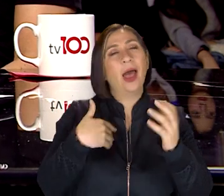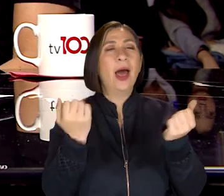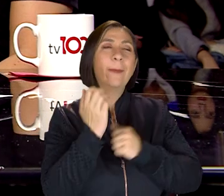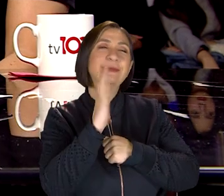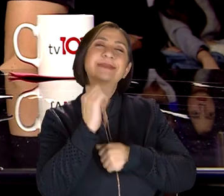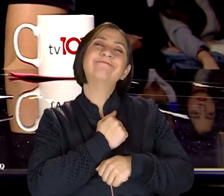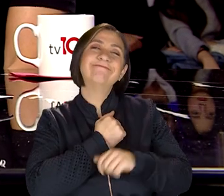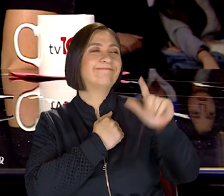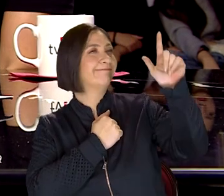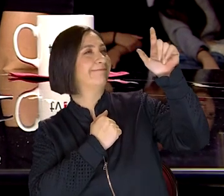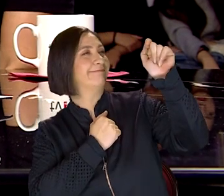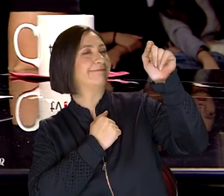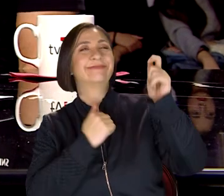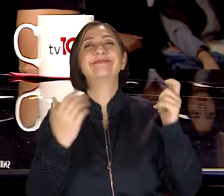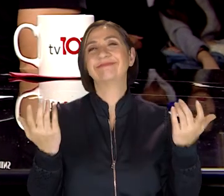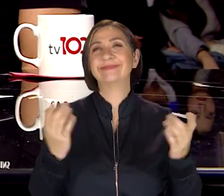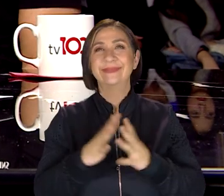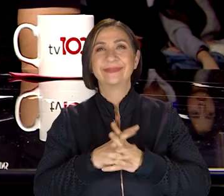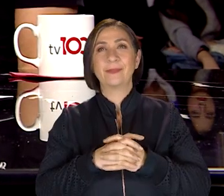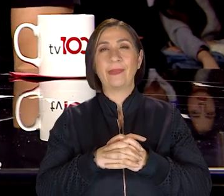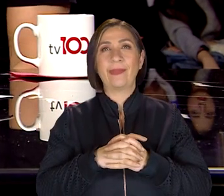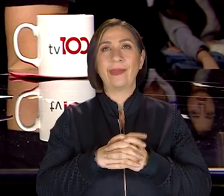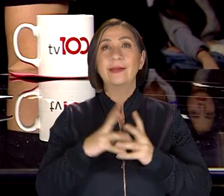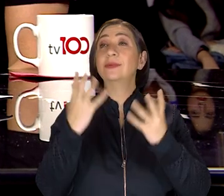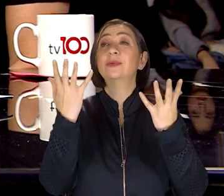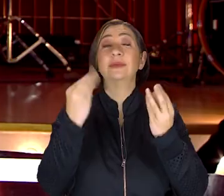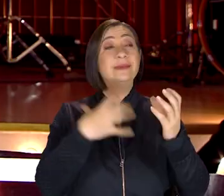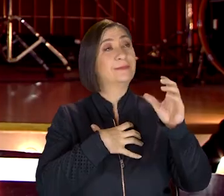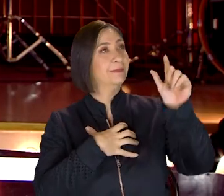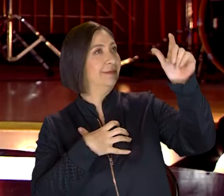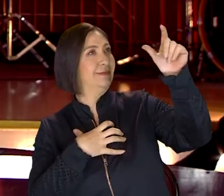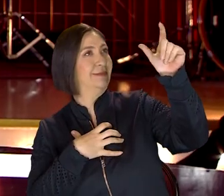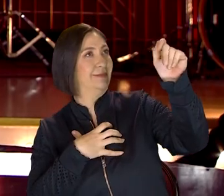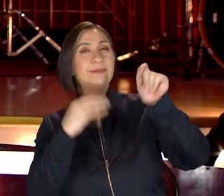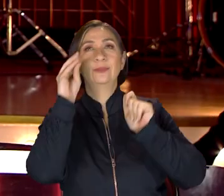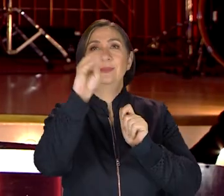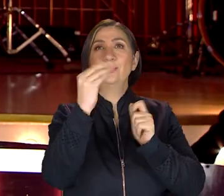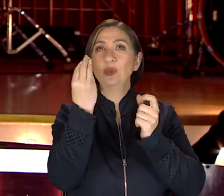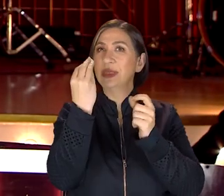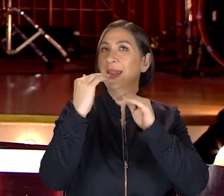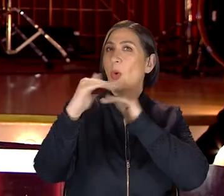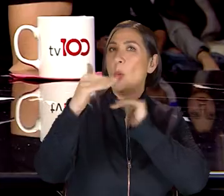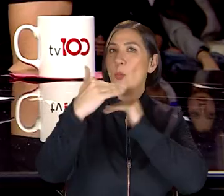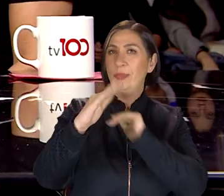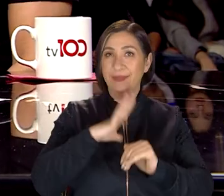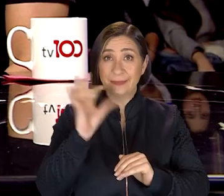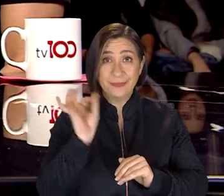öyle bir tane bir selfie çekmiş. Arabada giderken selfie. Evet, evet. Peki ne oluyor? Selfie koyduğun zaman tabii güzel ya tepkiler oluyor. Ya şöyle...